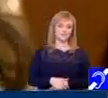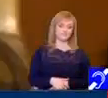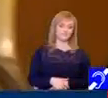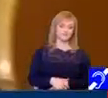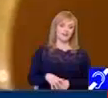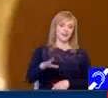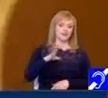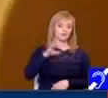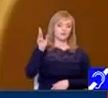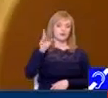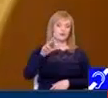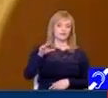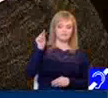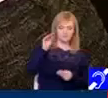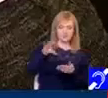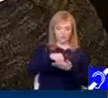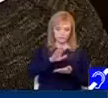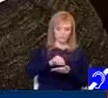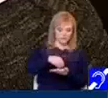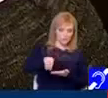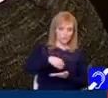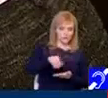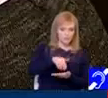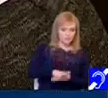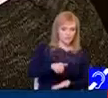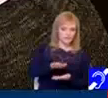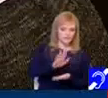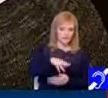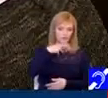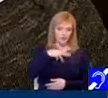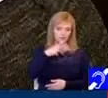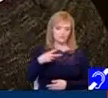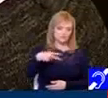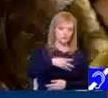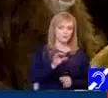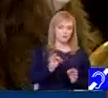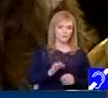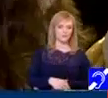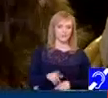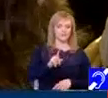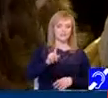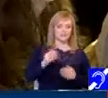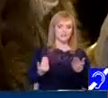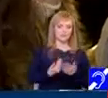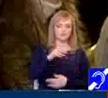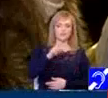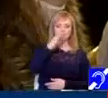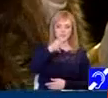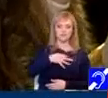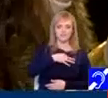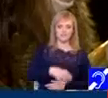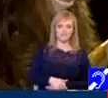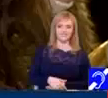Cursanții au luat notițe, au fotografiat și au urmărit cu atenție fiecare mișcare a foarfecelor. Sunt lucruri noi pe care ne le spune de tot